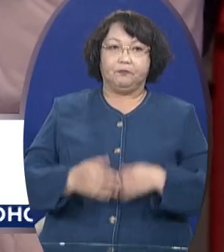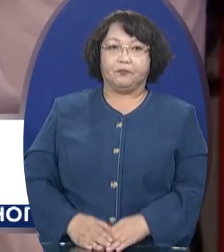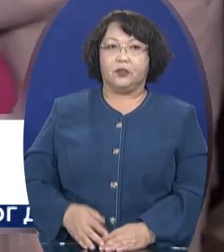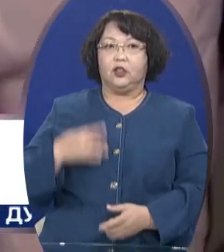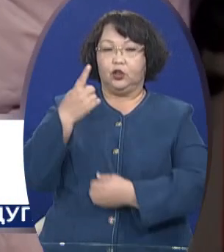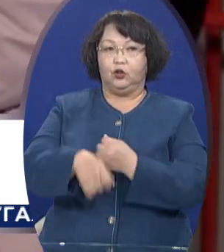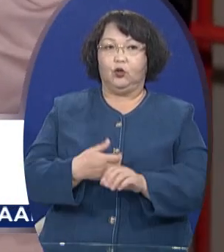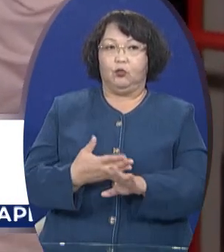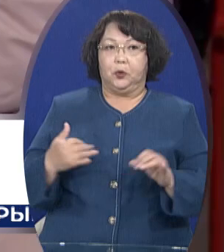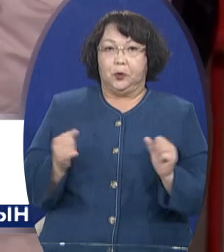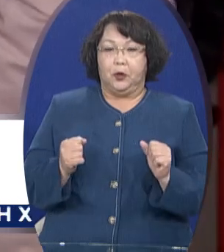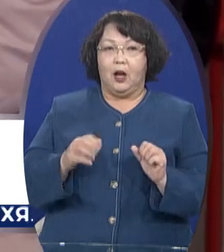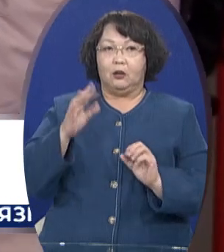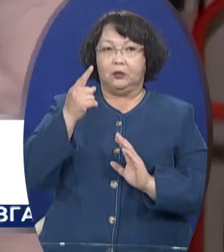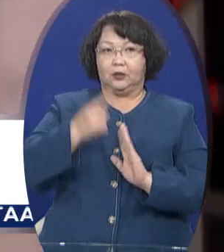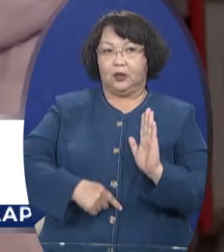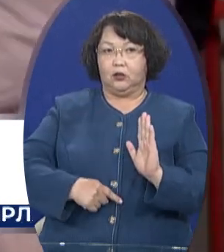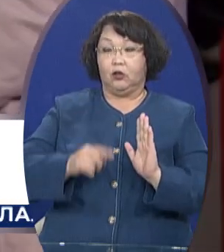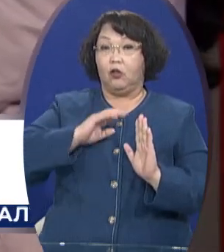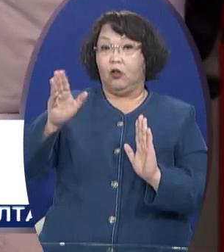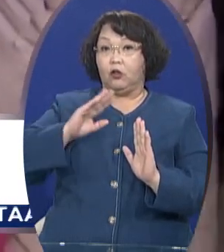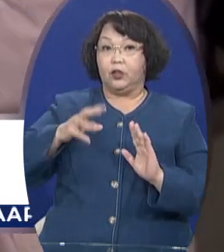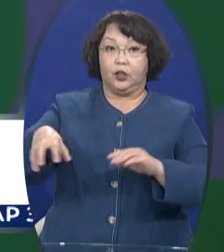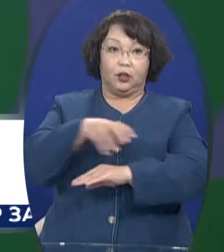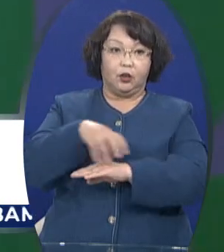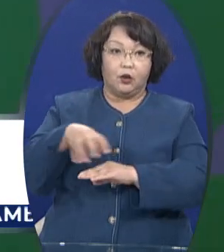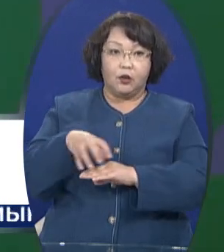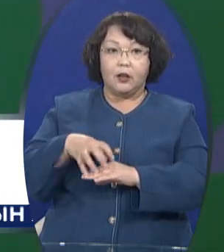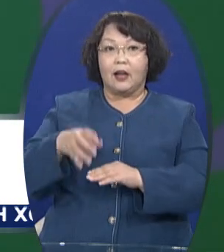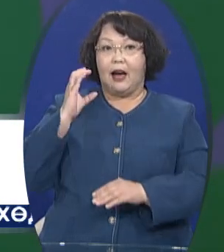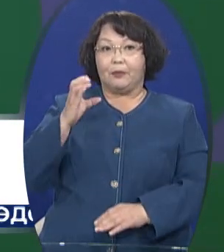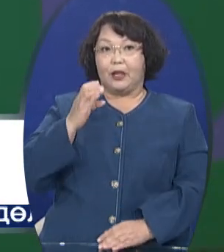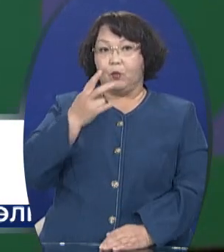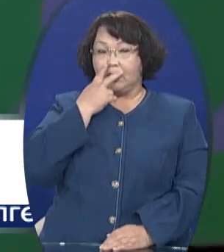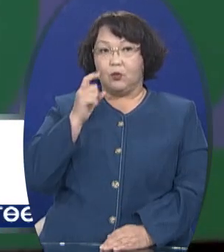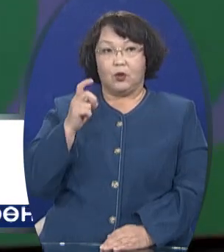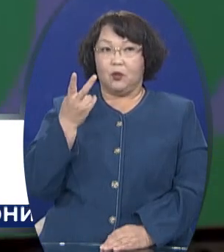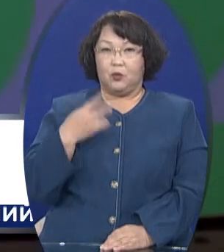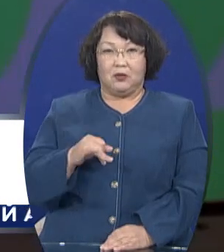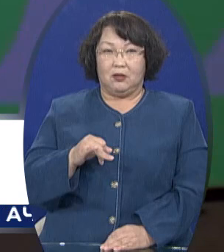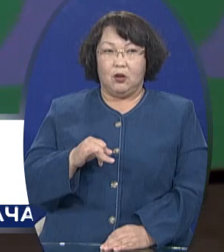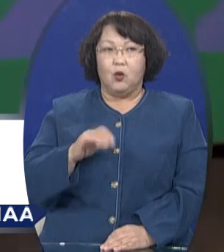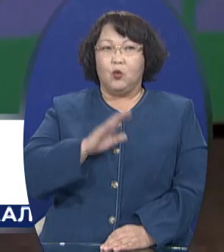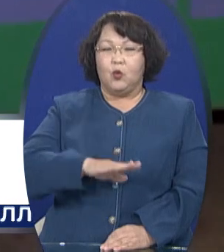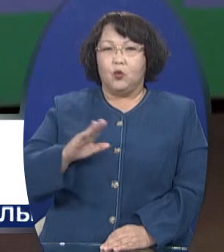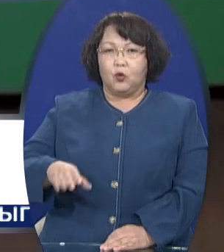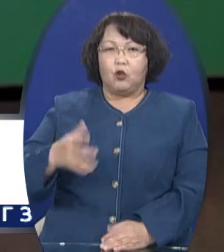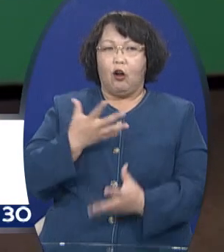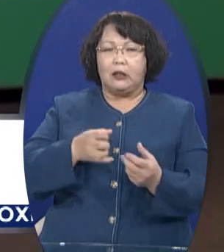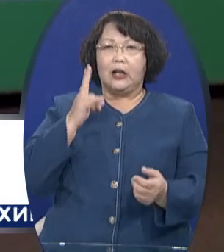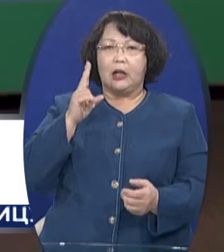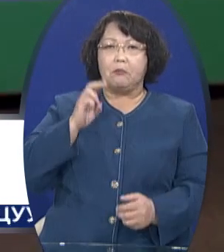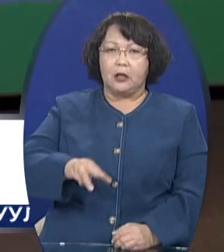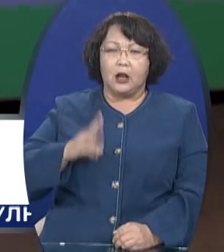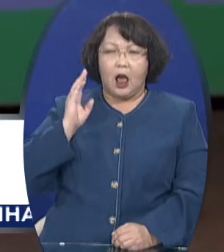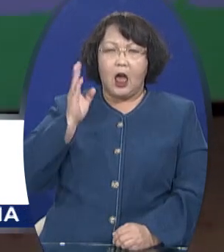өнгөрсөн өвлийн 11-р сар. Аслагдсан гэр хорооллолт нийтийн тээврийн хүрэлцээ муу учраас хүүхдүүд өвлийн хүйтэнд олон километр алхаж сургуульд